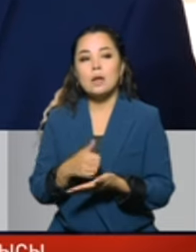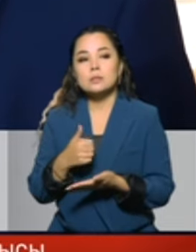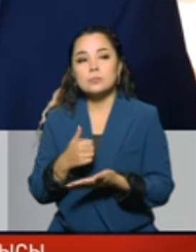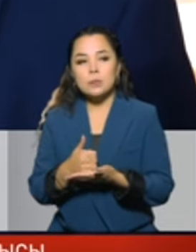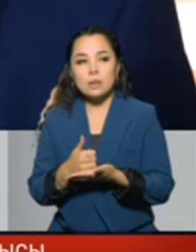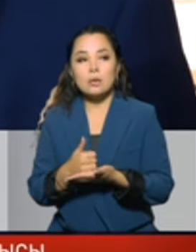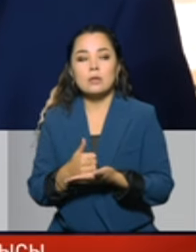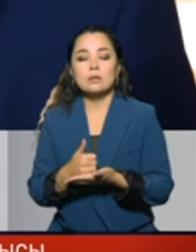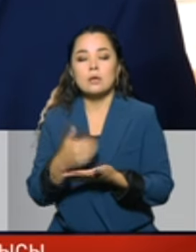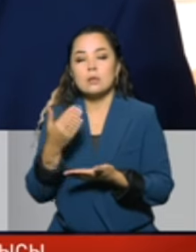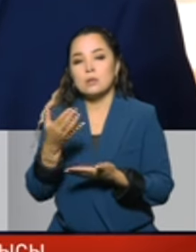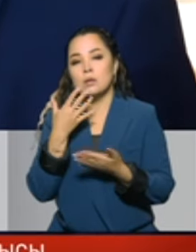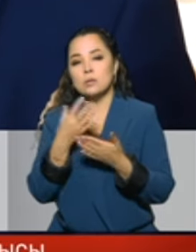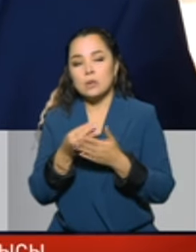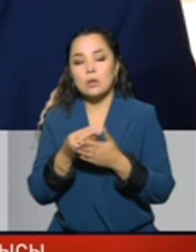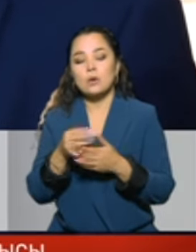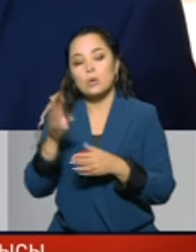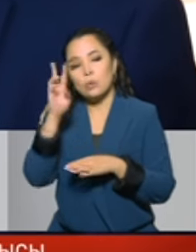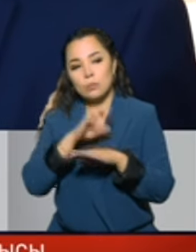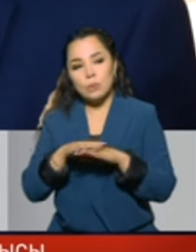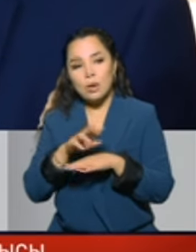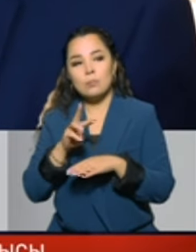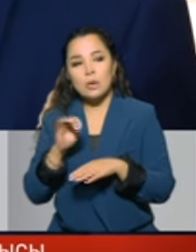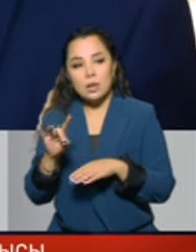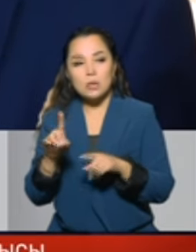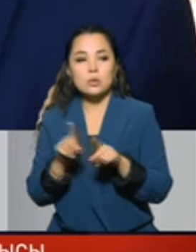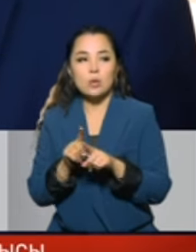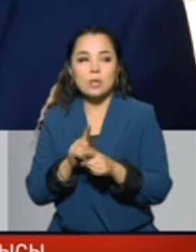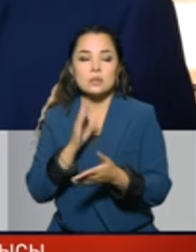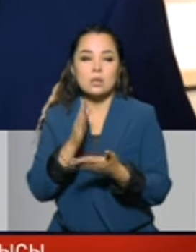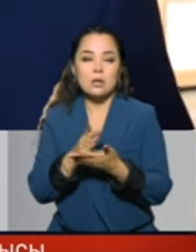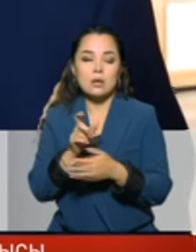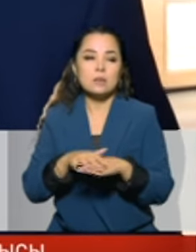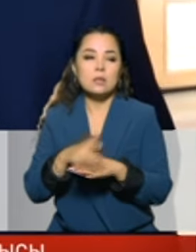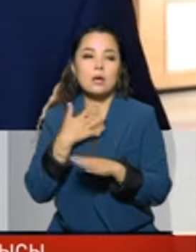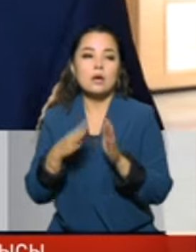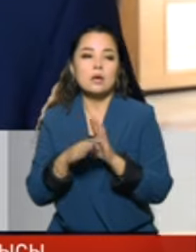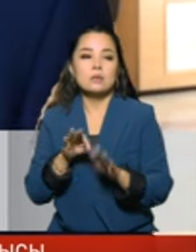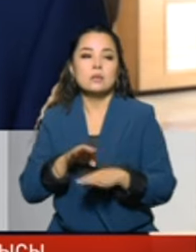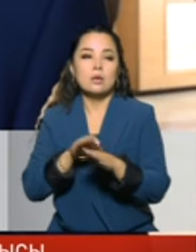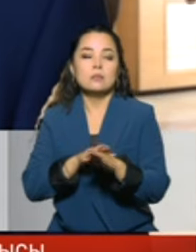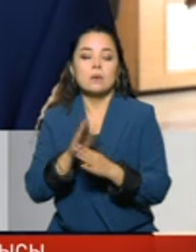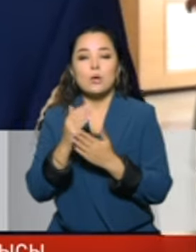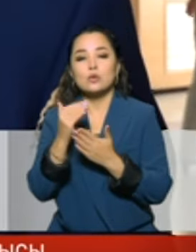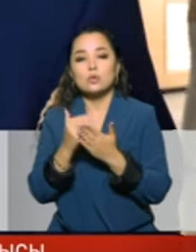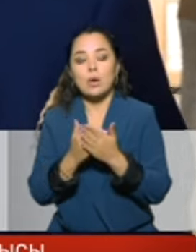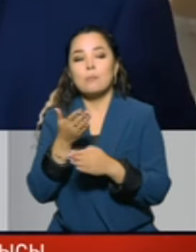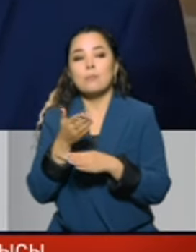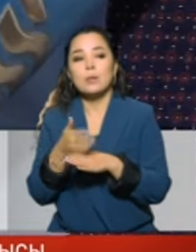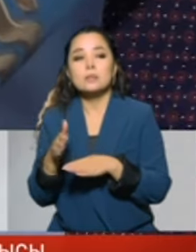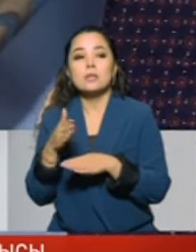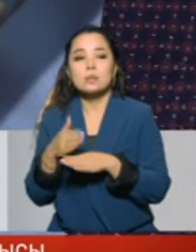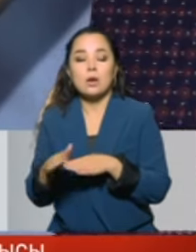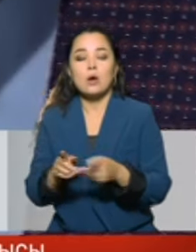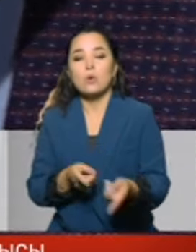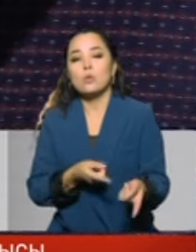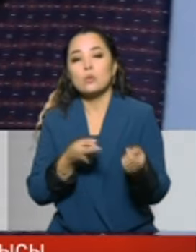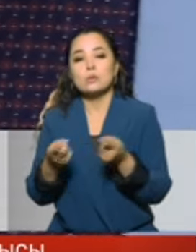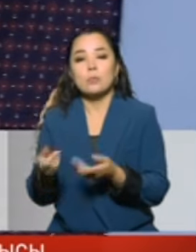әкімдер олардың енді губернатор, мэр дейді ғой, олардың барлығын тікелей халық сайлайды. Міне осы жүйеге Қазақстан бірте-бірте көшіп келе